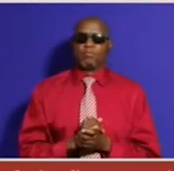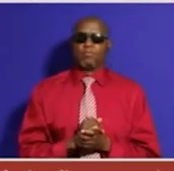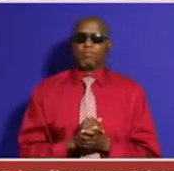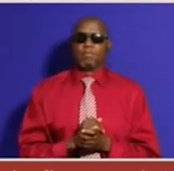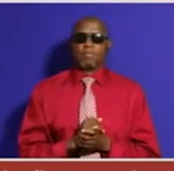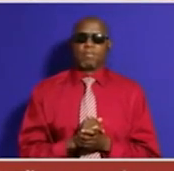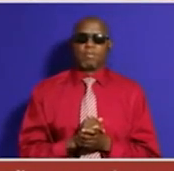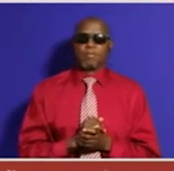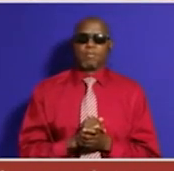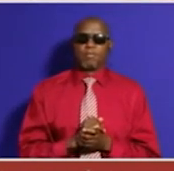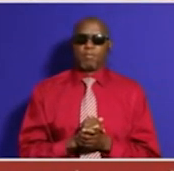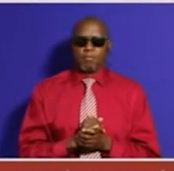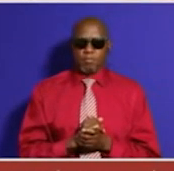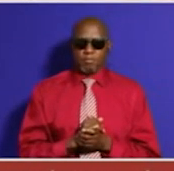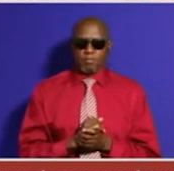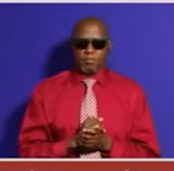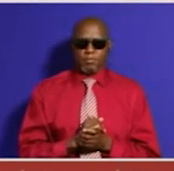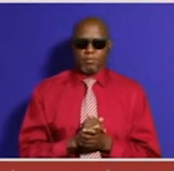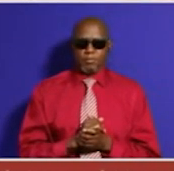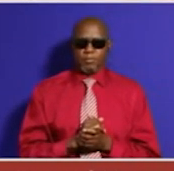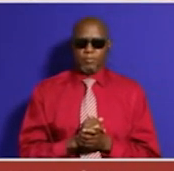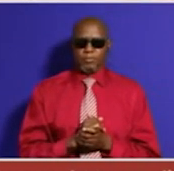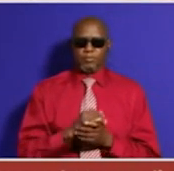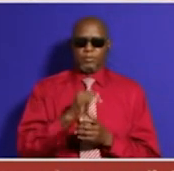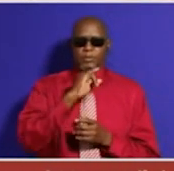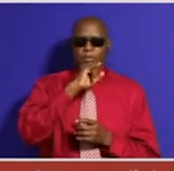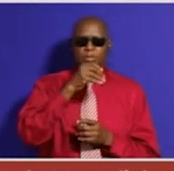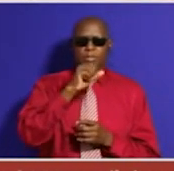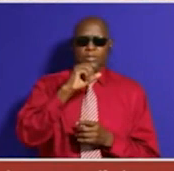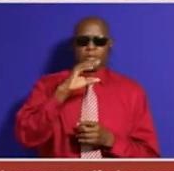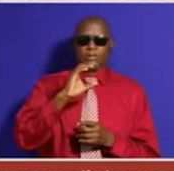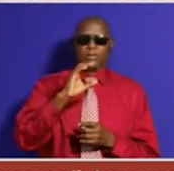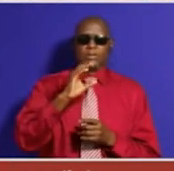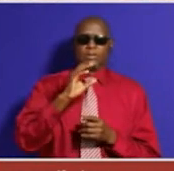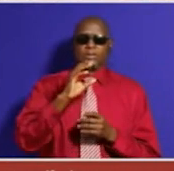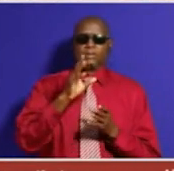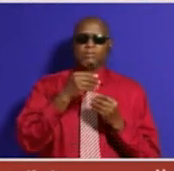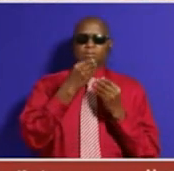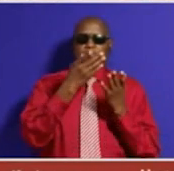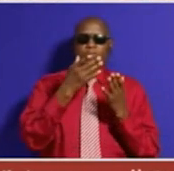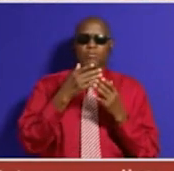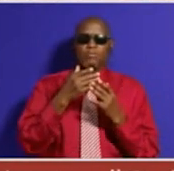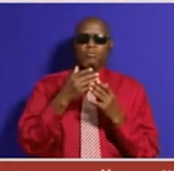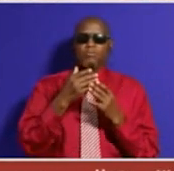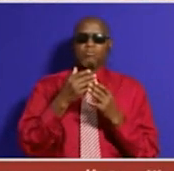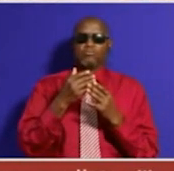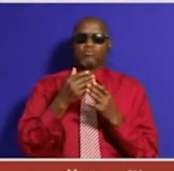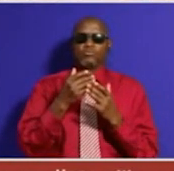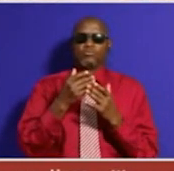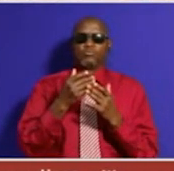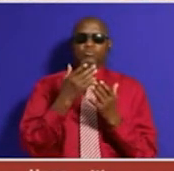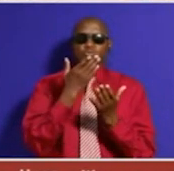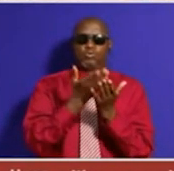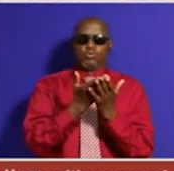Ombi limewasilishwa mbele ya tume ya huduma za mahakama JSC ili kumtaka Jaji Mkuu Martha Koome aondolewe ofisini. Kesi